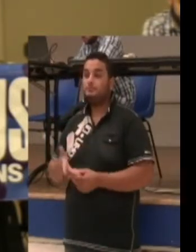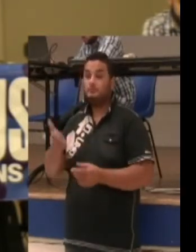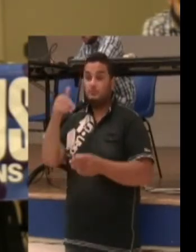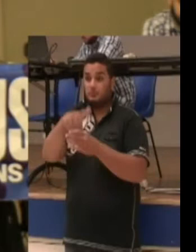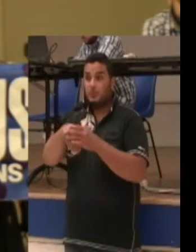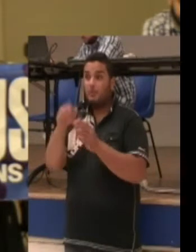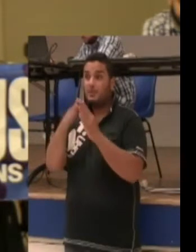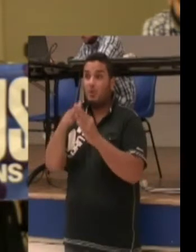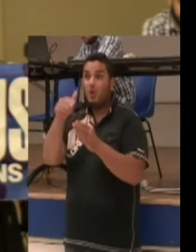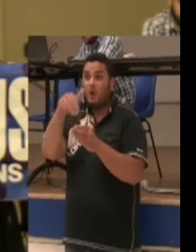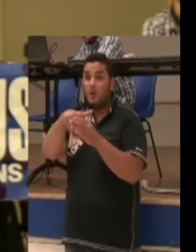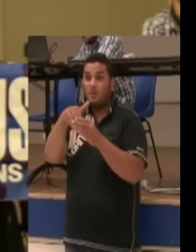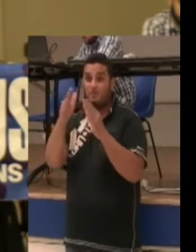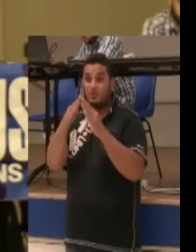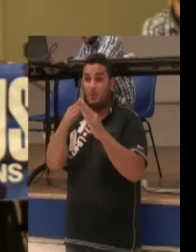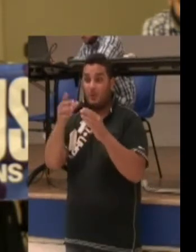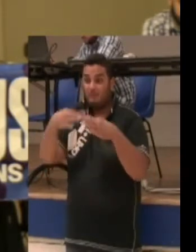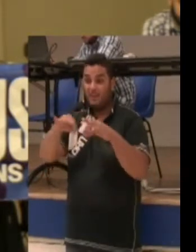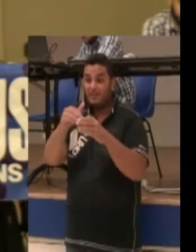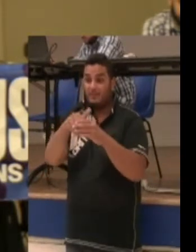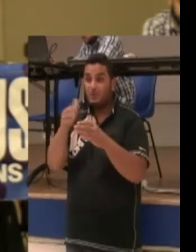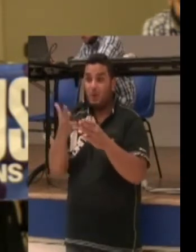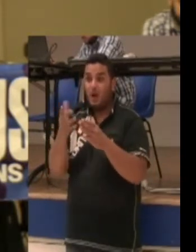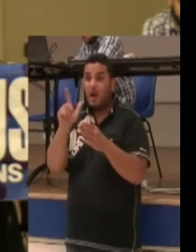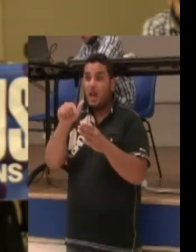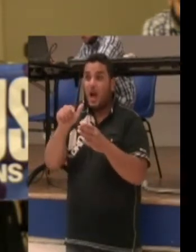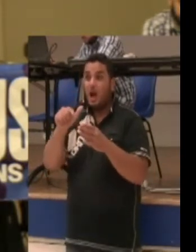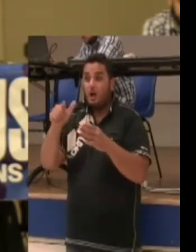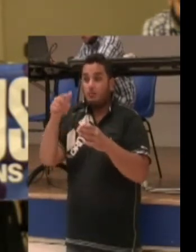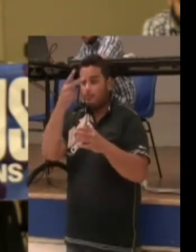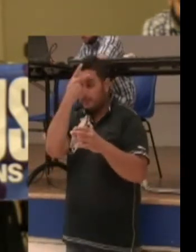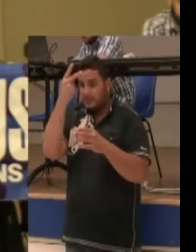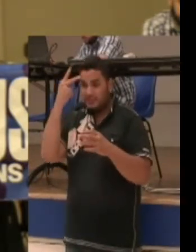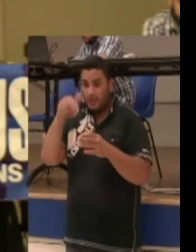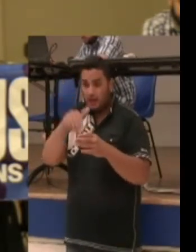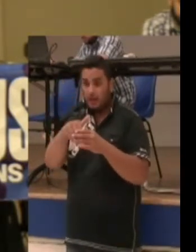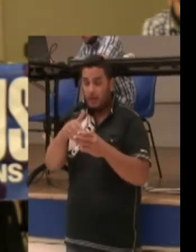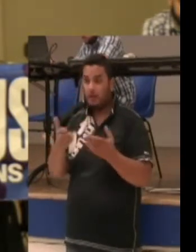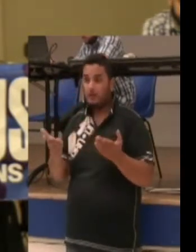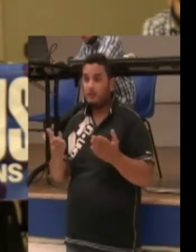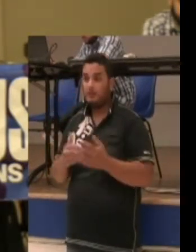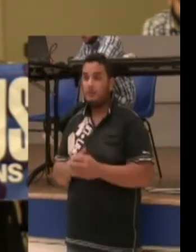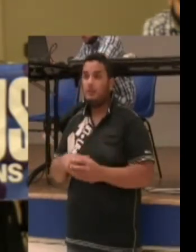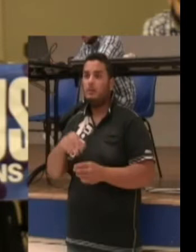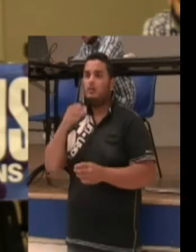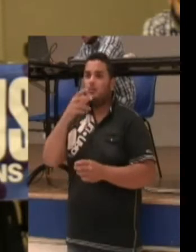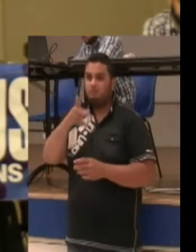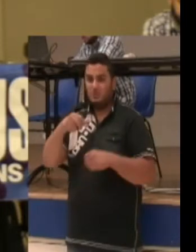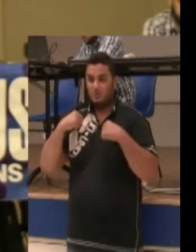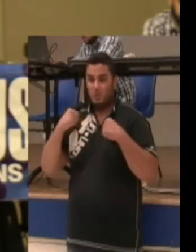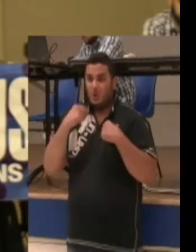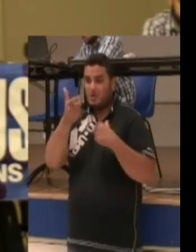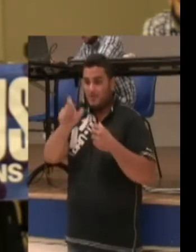Palestiniens. Et il y avait un jeune Palestinien qui disait à son père, jamais on accueillera